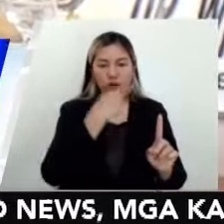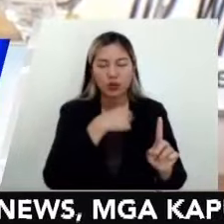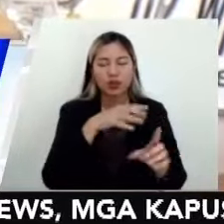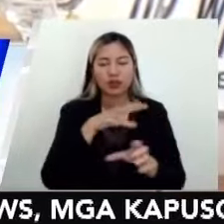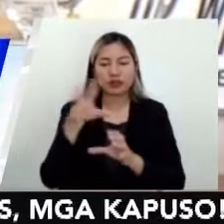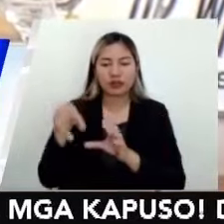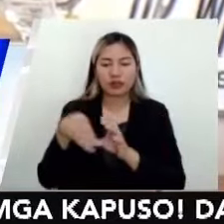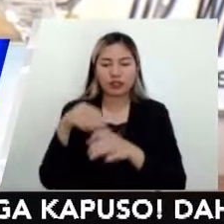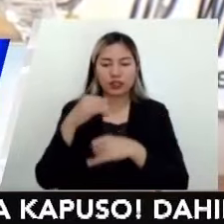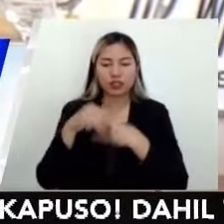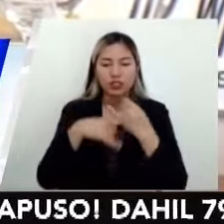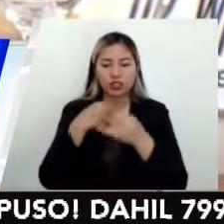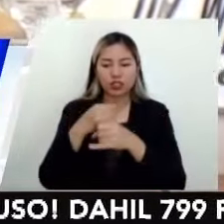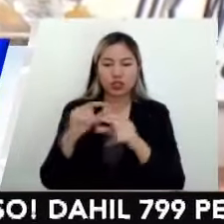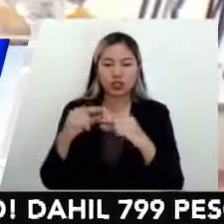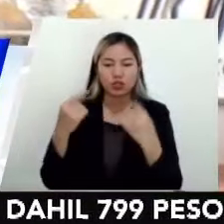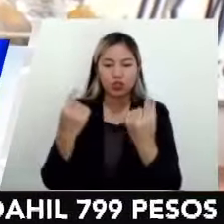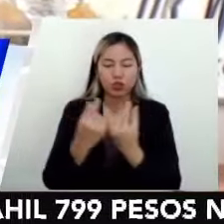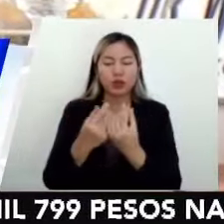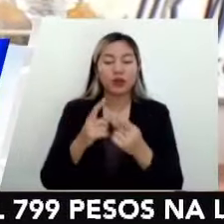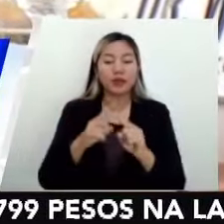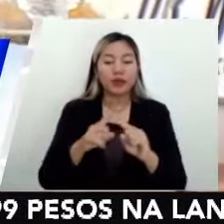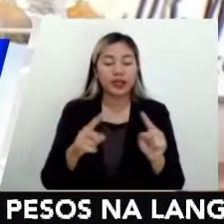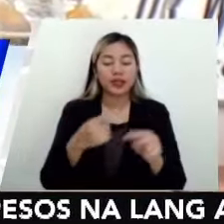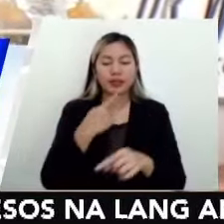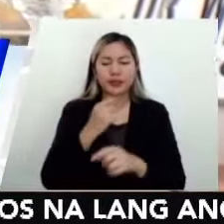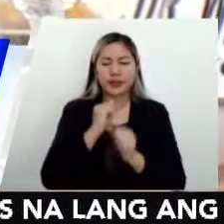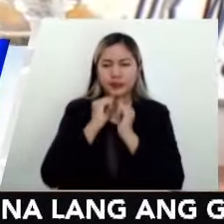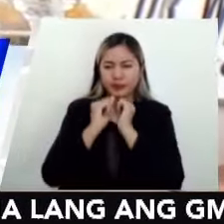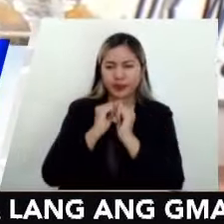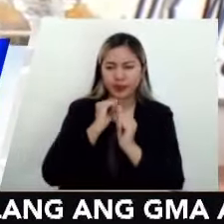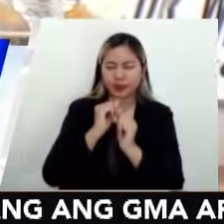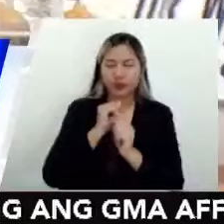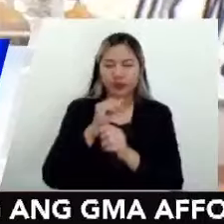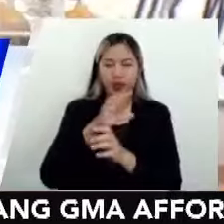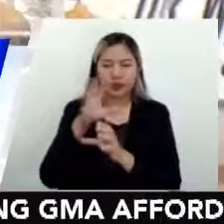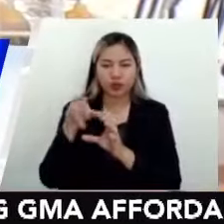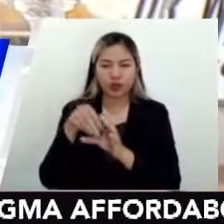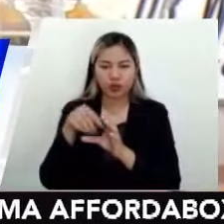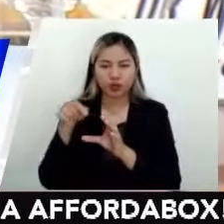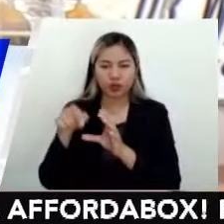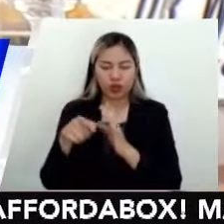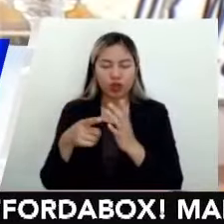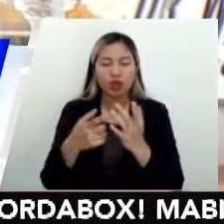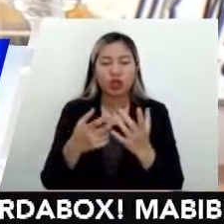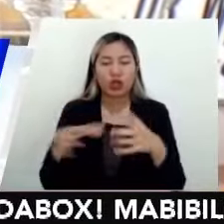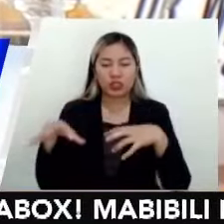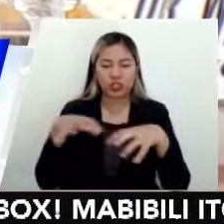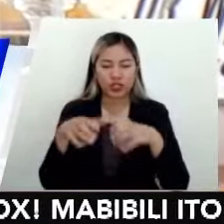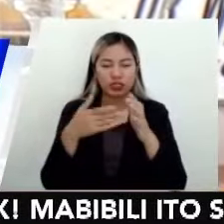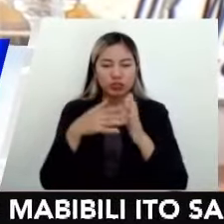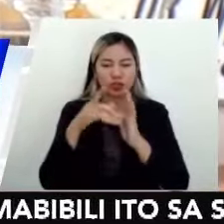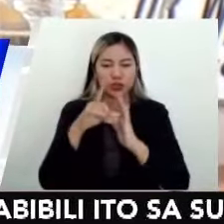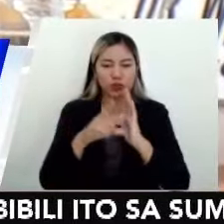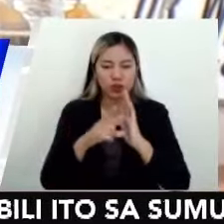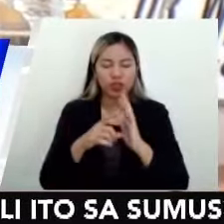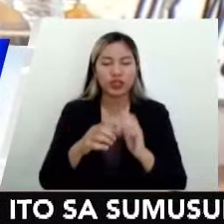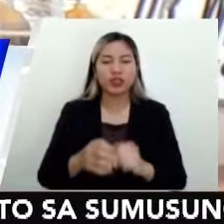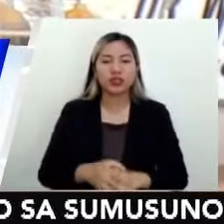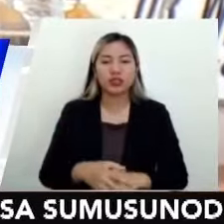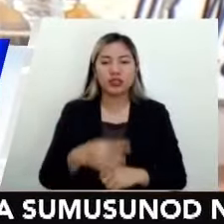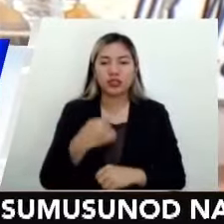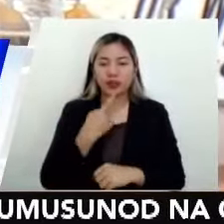Anyo. Pero una na niyang itinanggi na sangkot siya sa ilegal na gawain. Samantala, hindi pa raw nabavalidate ng